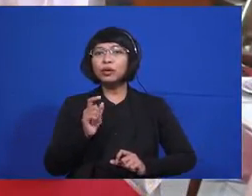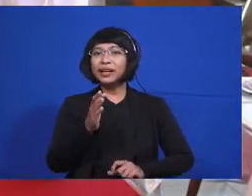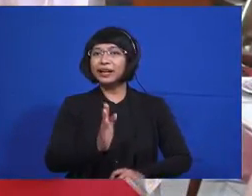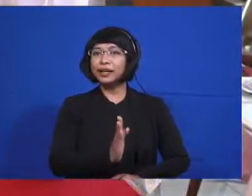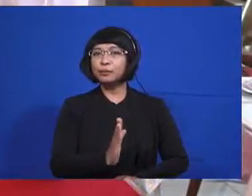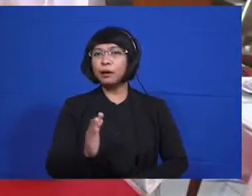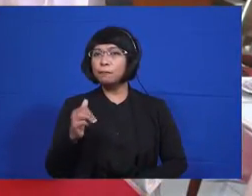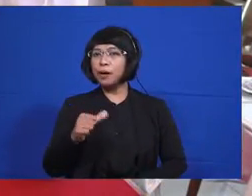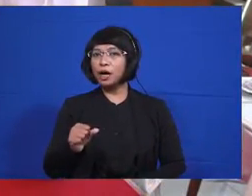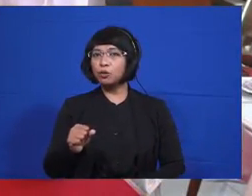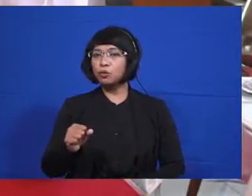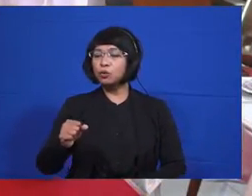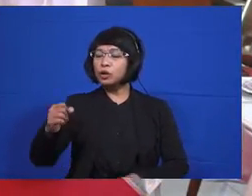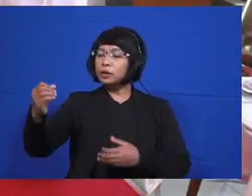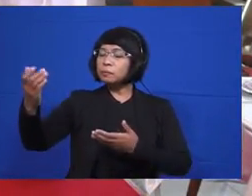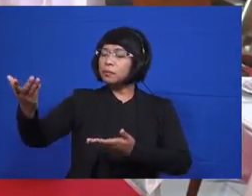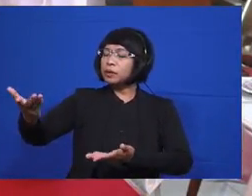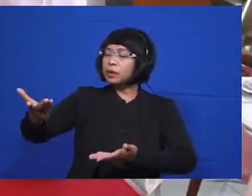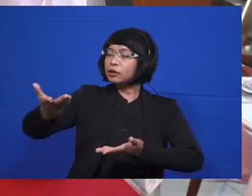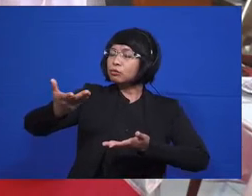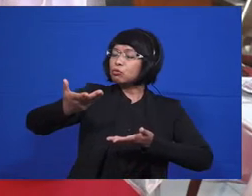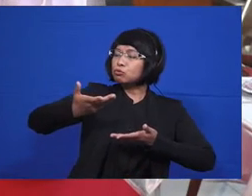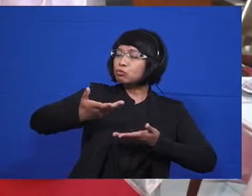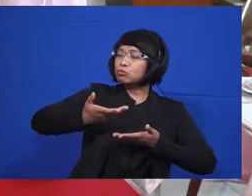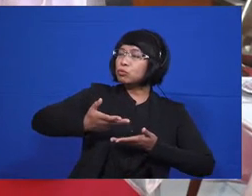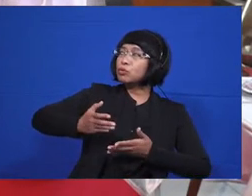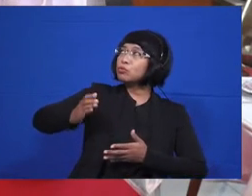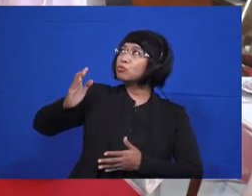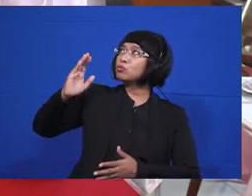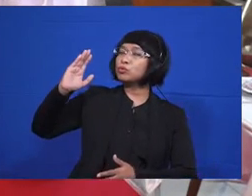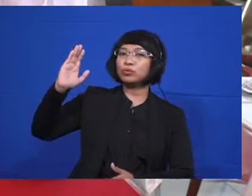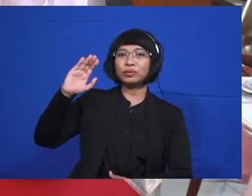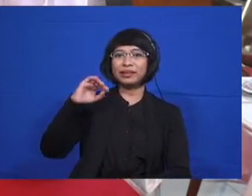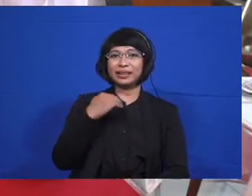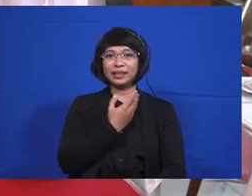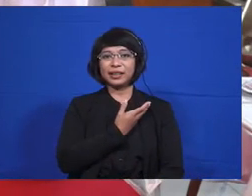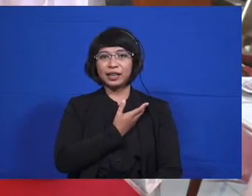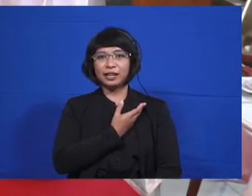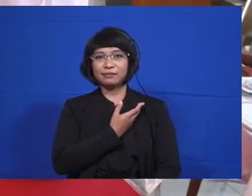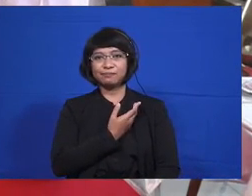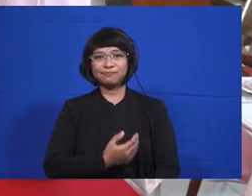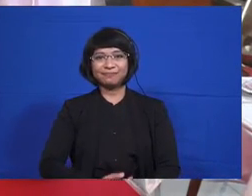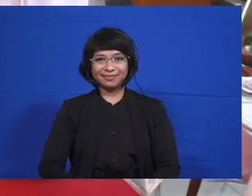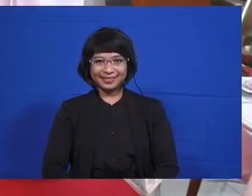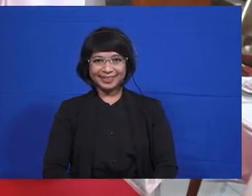yang dianugerahkan Tuhan kepada kita umat-Nya.